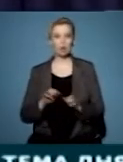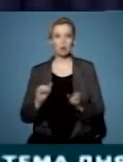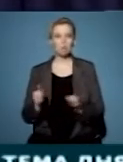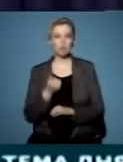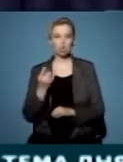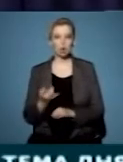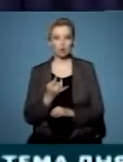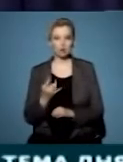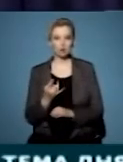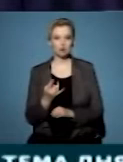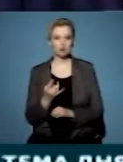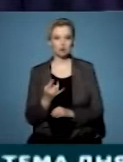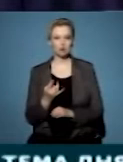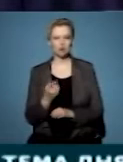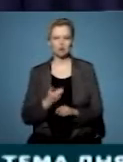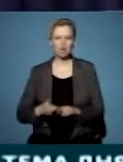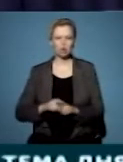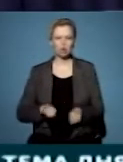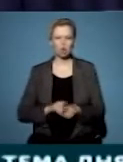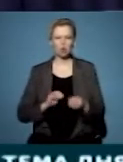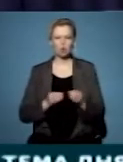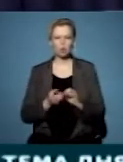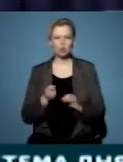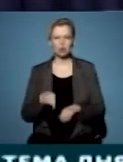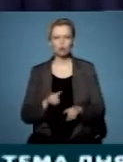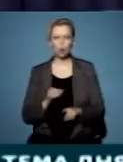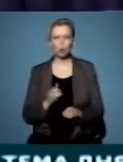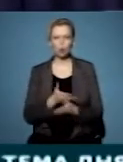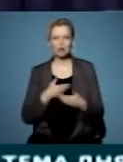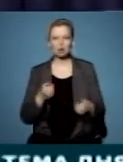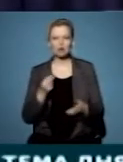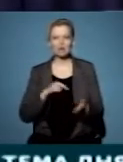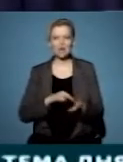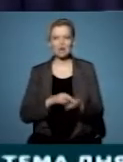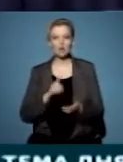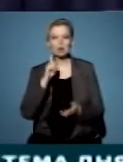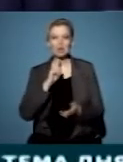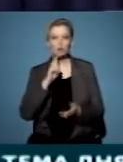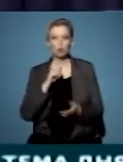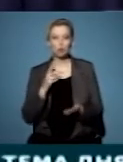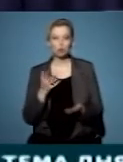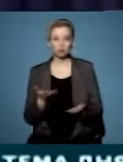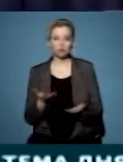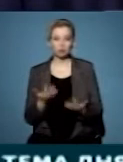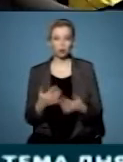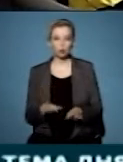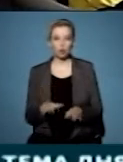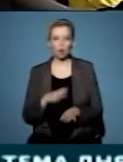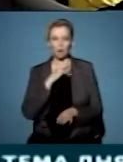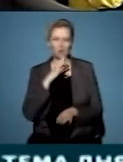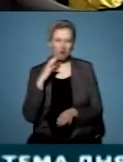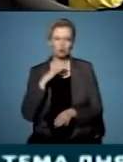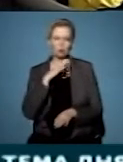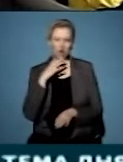раз найбільша така проблема – це те, що у нас тарифи тимчасові вже